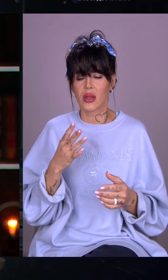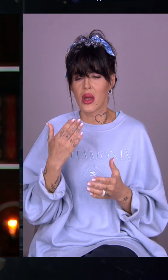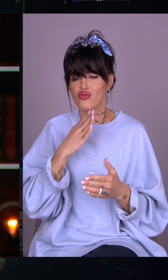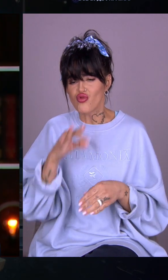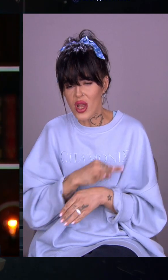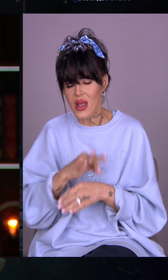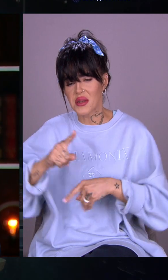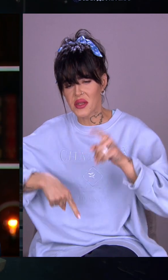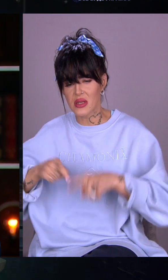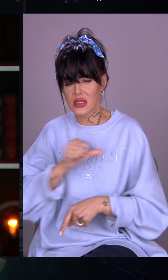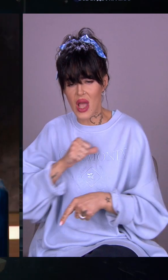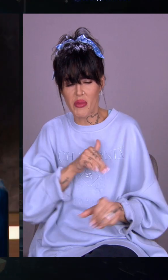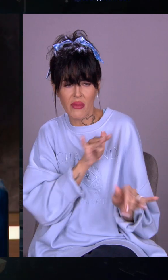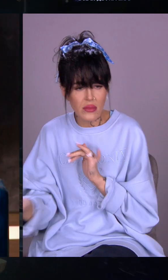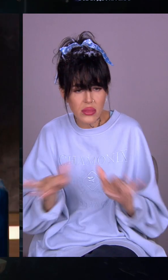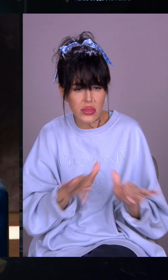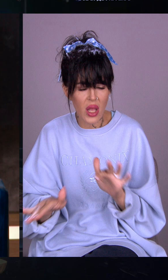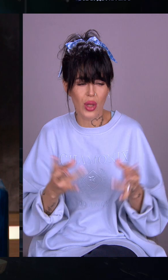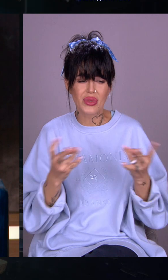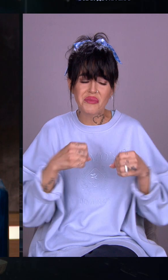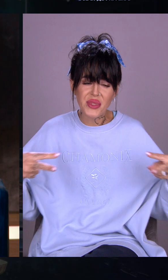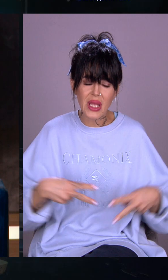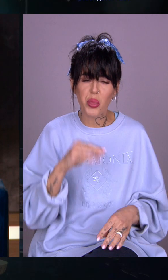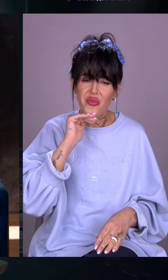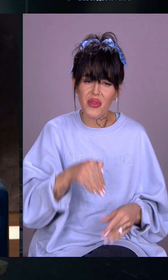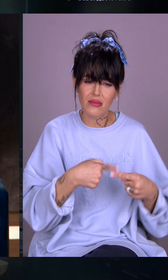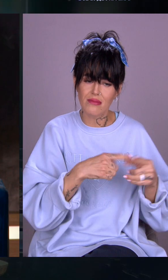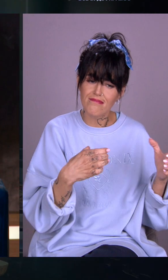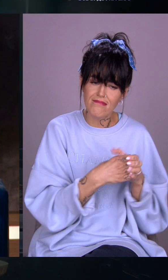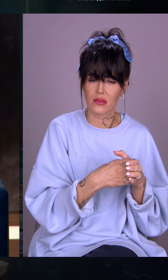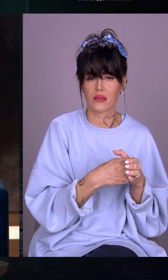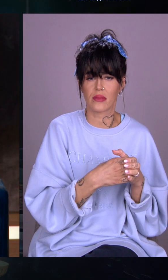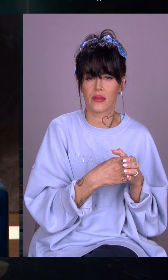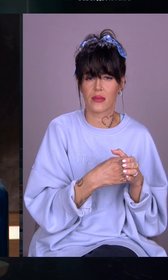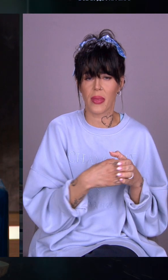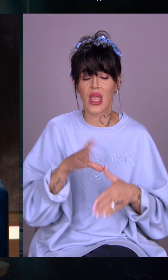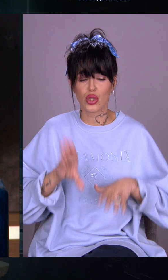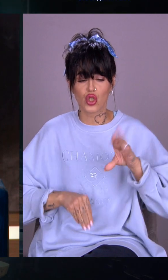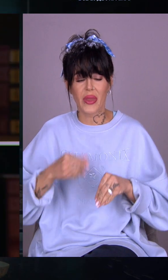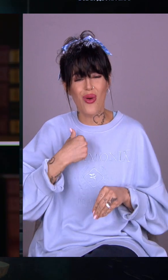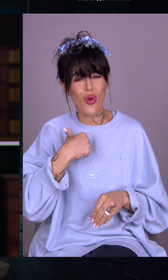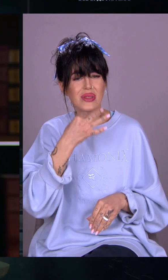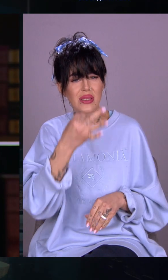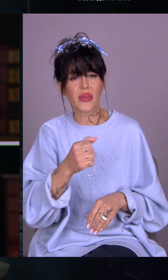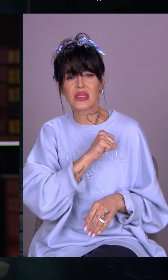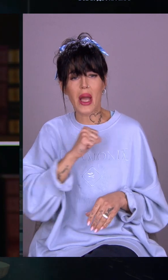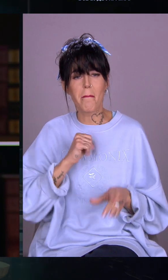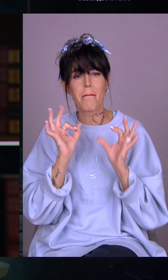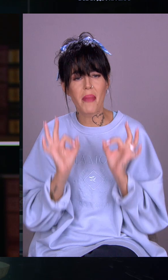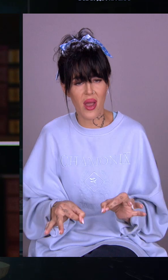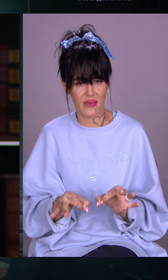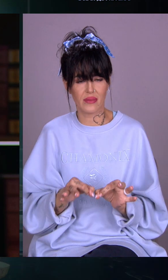рідні. І тобто, що б хотілося точно змінити, це було б правильно, класно і супер